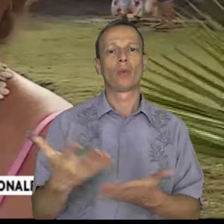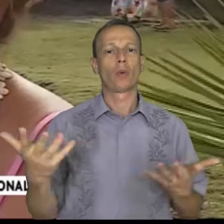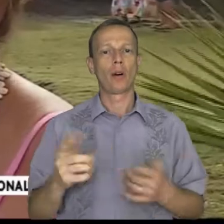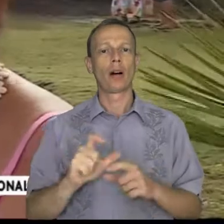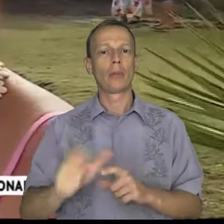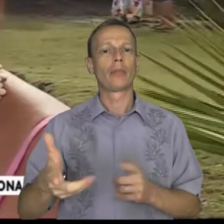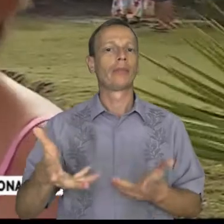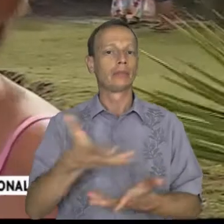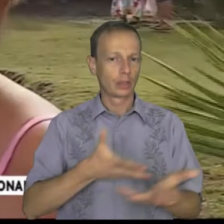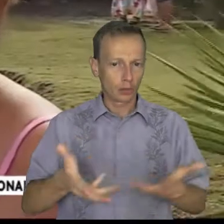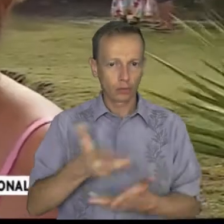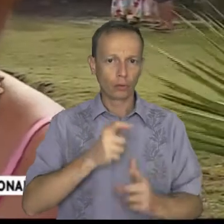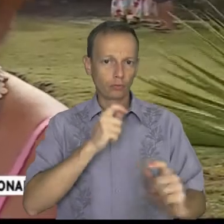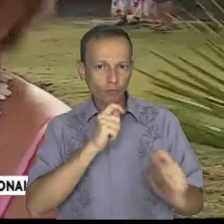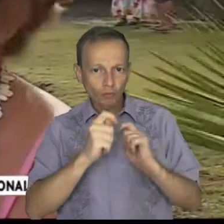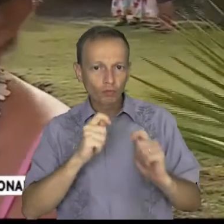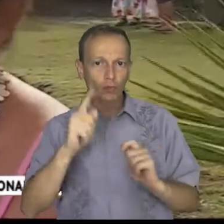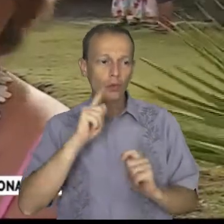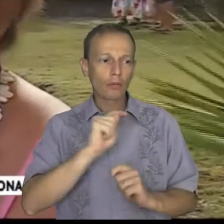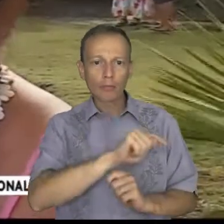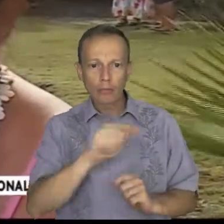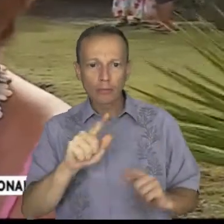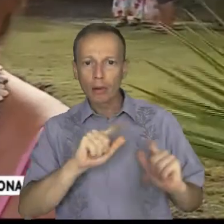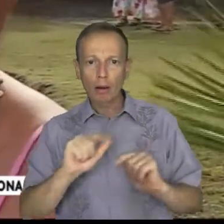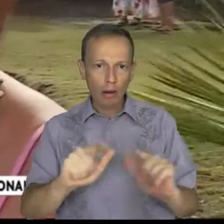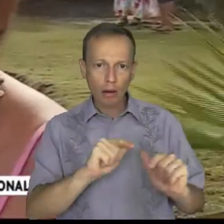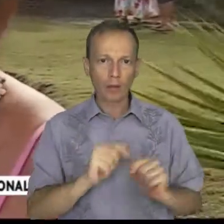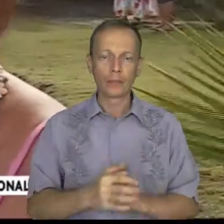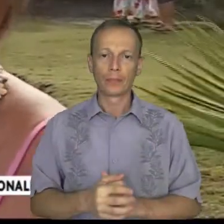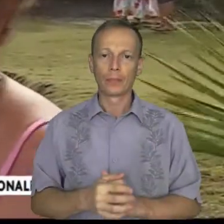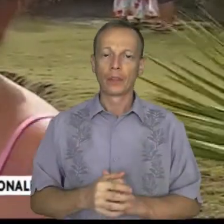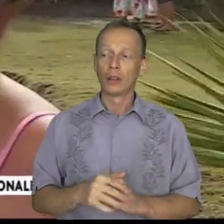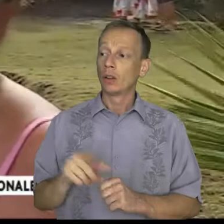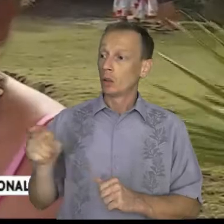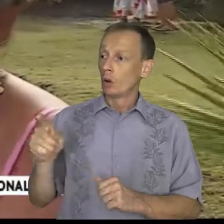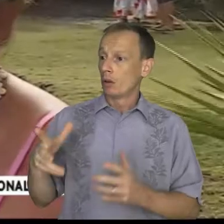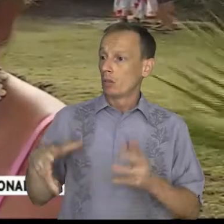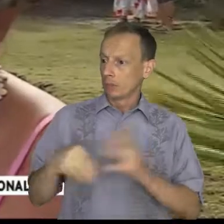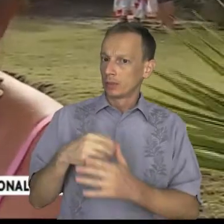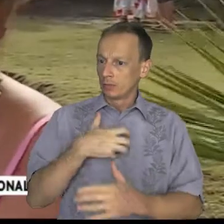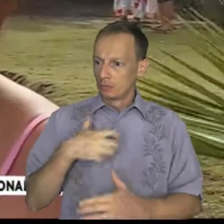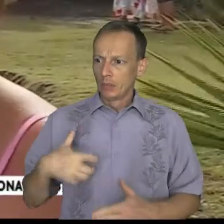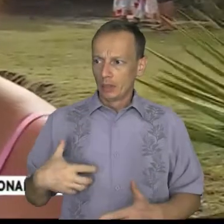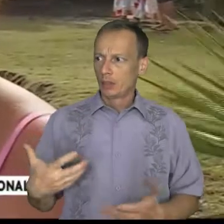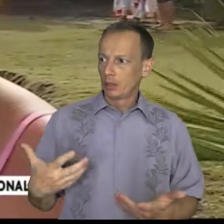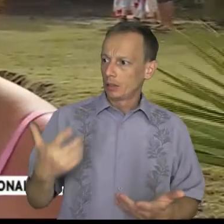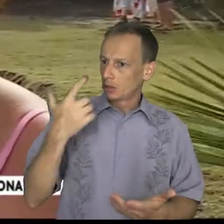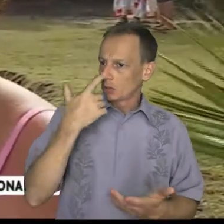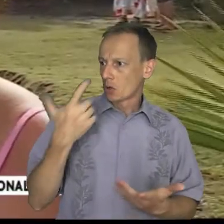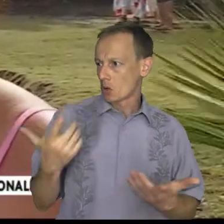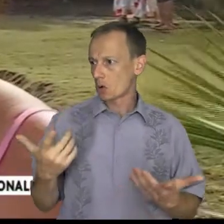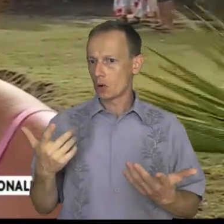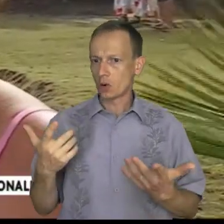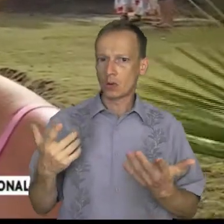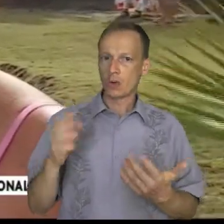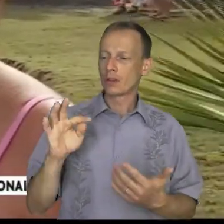atelier dans lequel elles vont présenter leur parcours. Ensuite, il y aura des temps de partage, d'échange avec les femmes qui sont là aujourd'hui. Tu